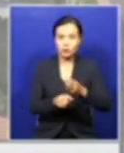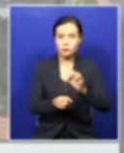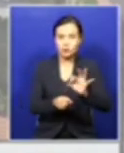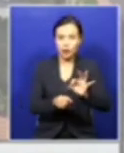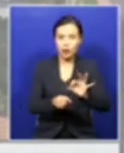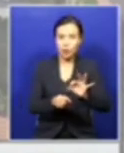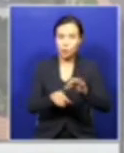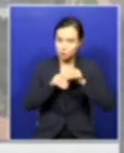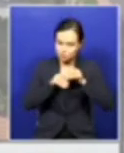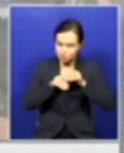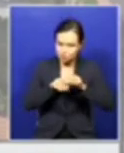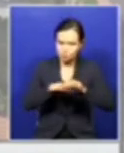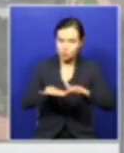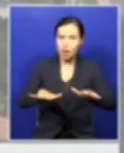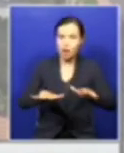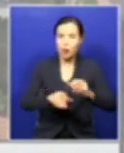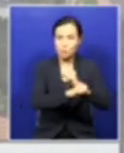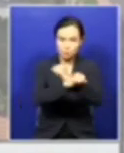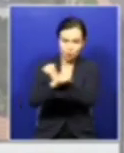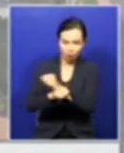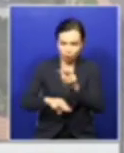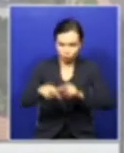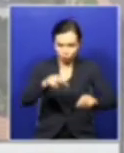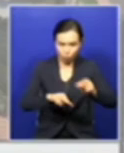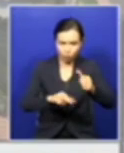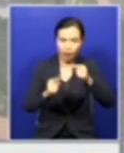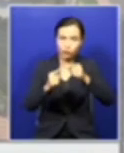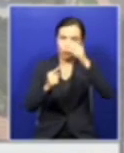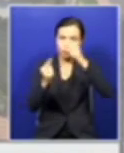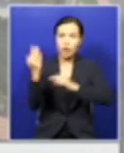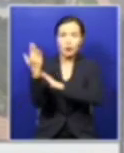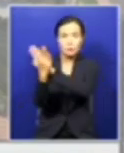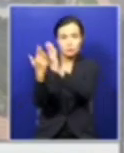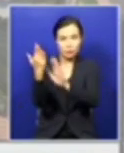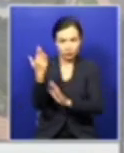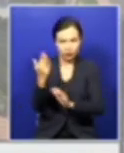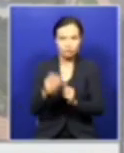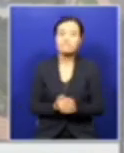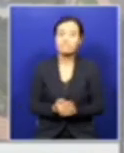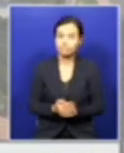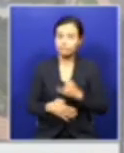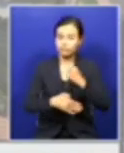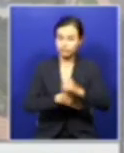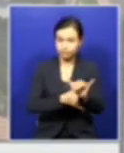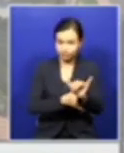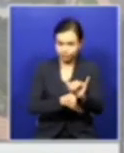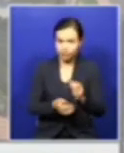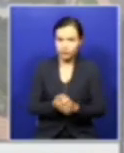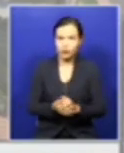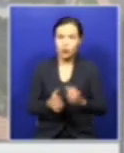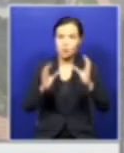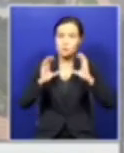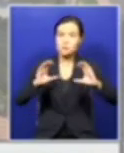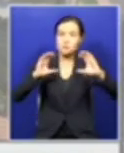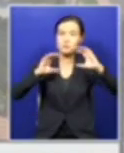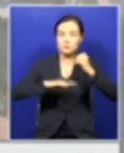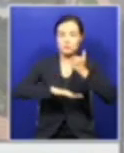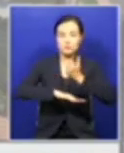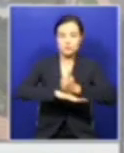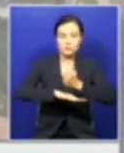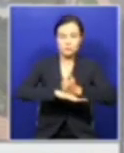นี้สามารถควบคุมได้ในประเทศไทยยังไม่พอค่ะผู้นำรัฐบาลโดยพลเอกประยุ